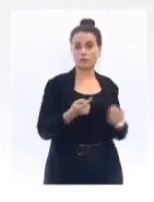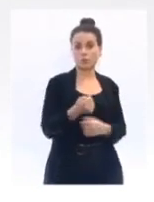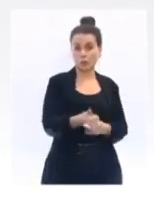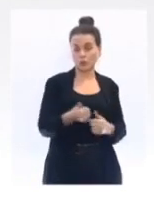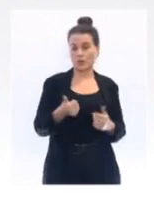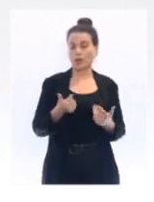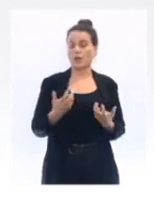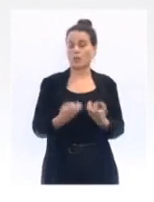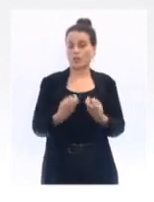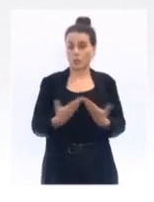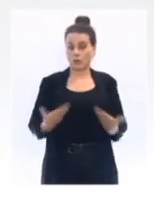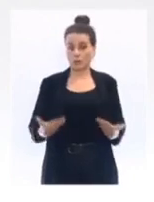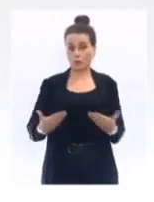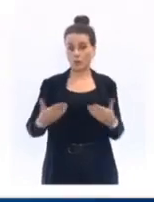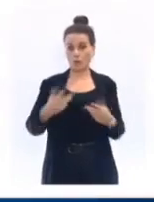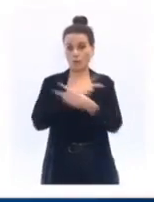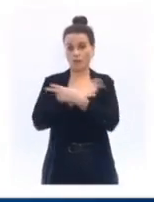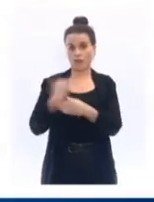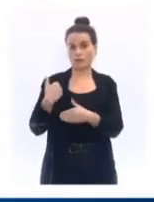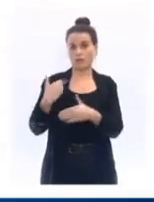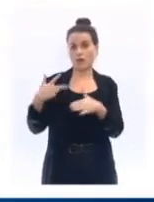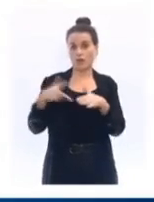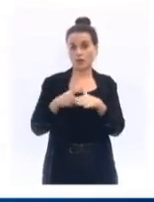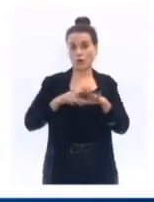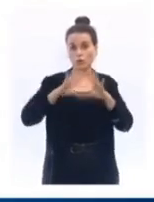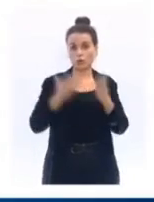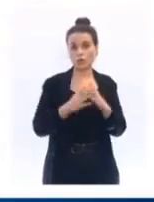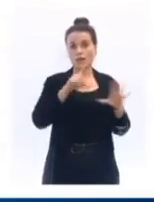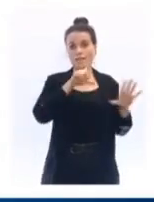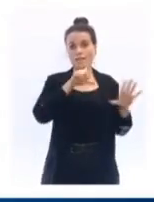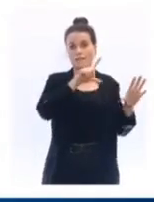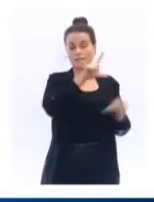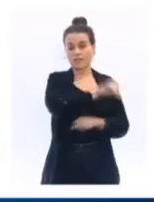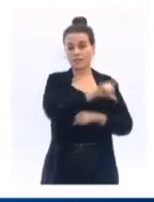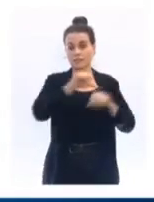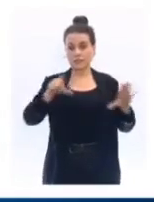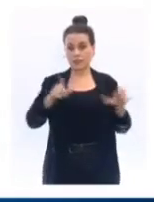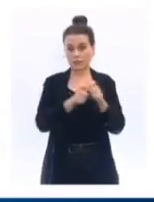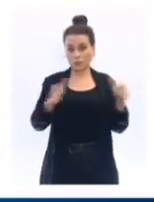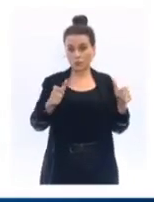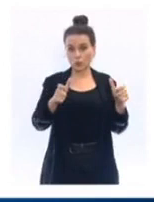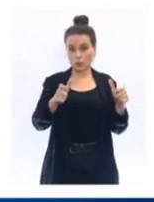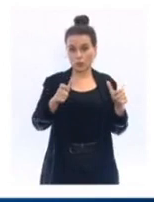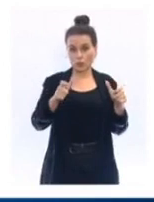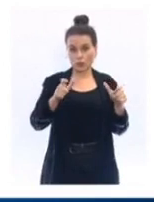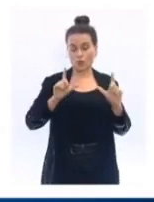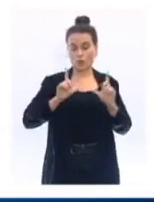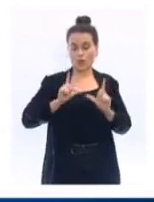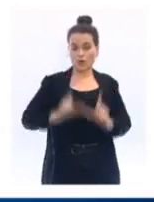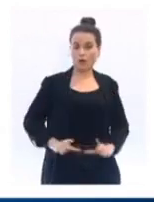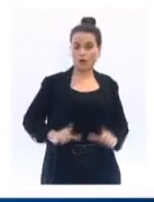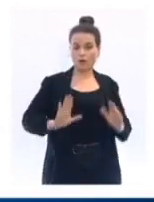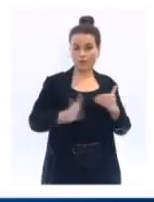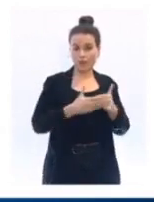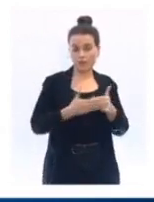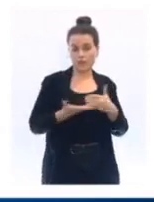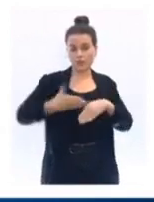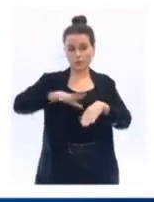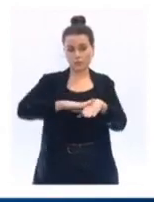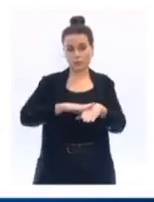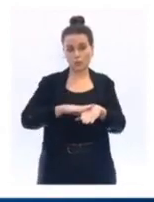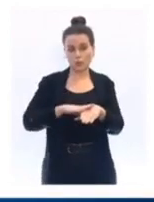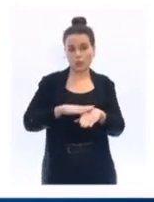61 500 que compte le pays, c'est-à-dire 0,04% de fermeture. Il y avait 293 classes fermées, ce qui